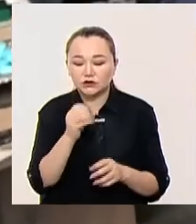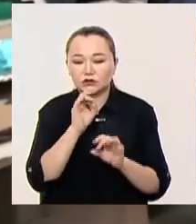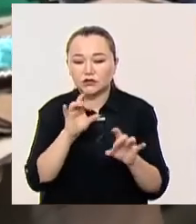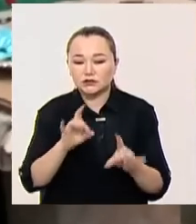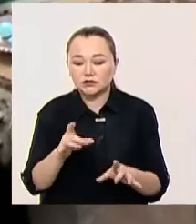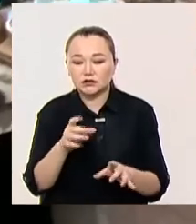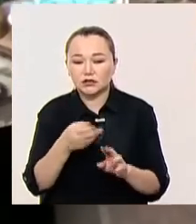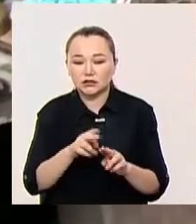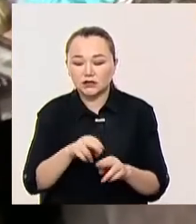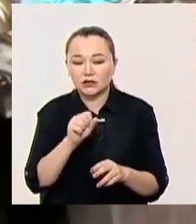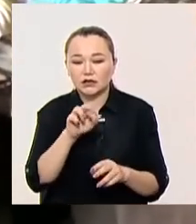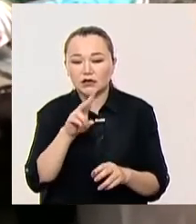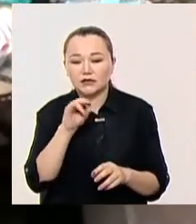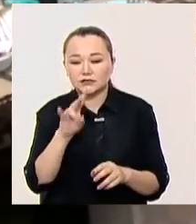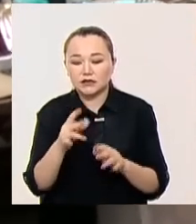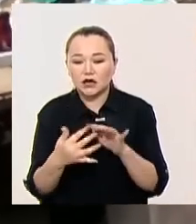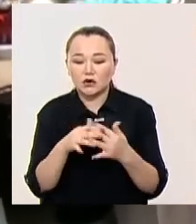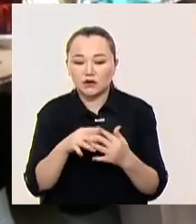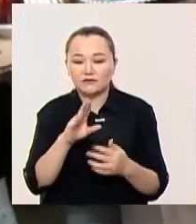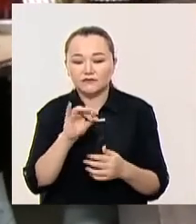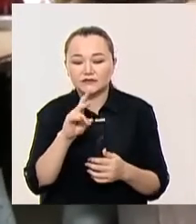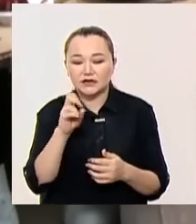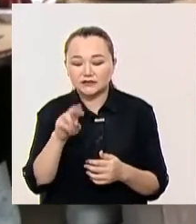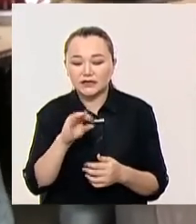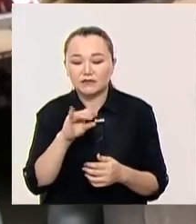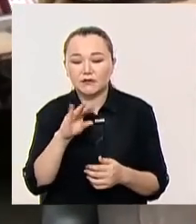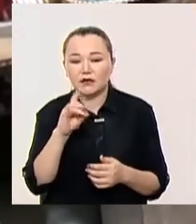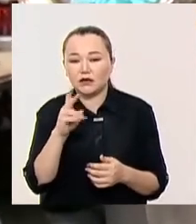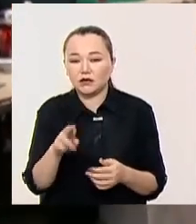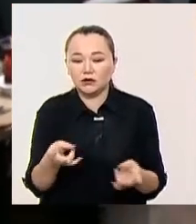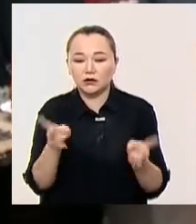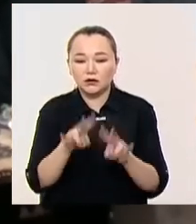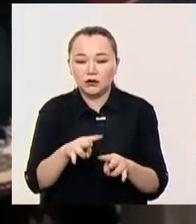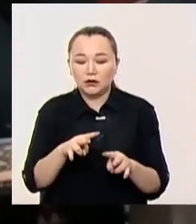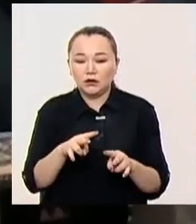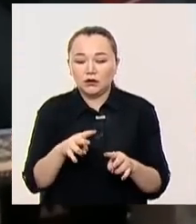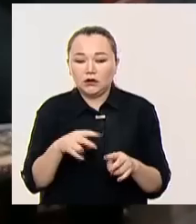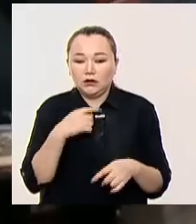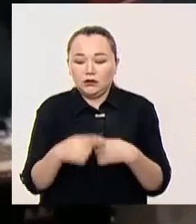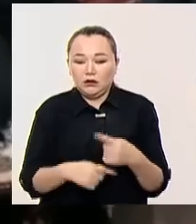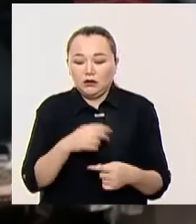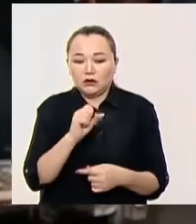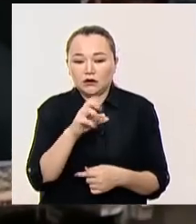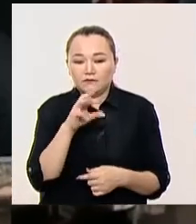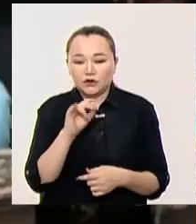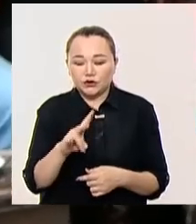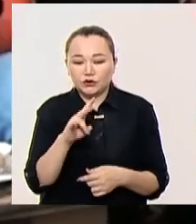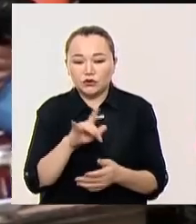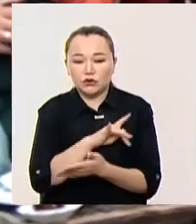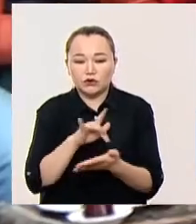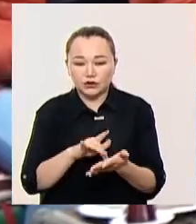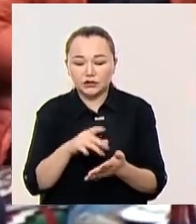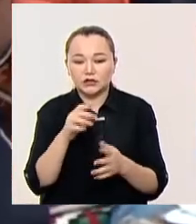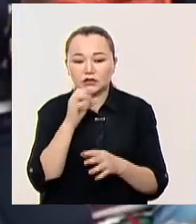дүние, бұл Аязин ауылы Византия империясынан қалған. Яғни Афьон қаласы. Афьон қаласы